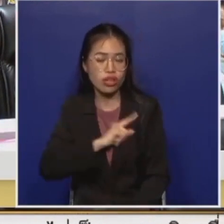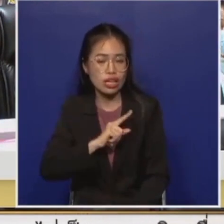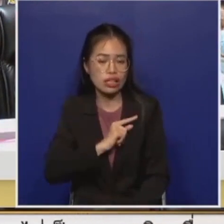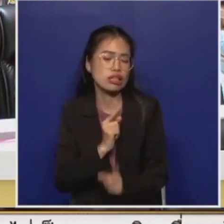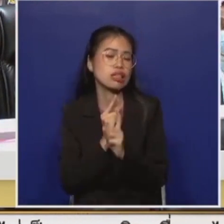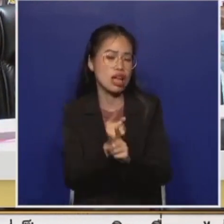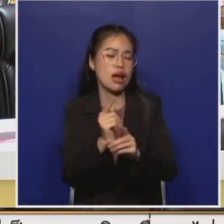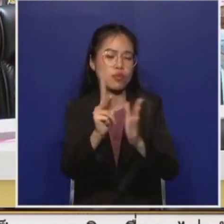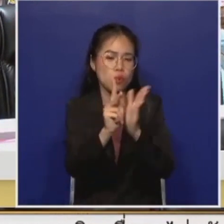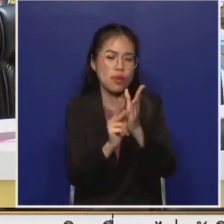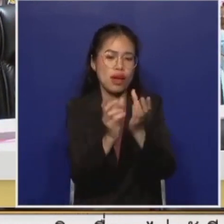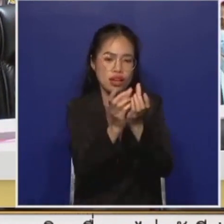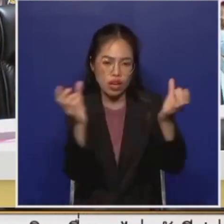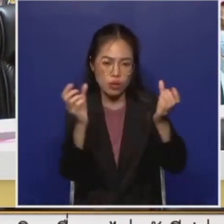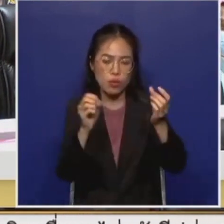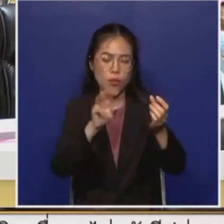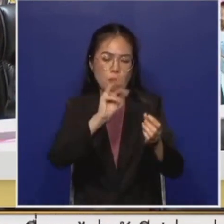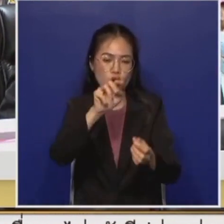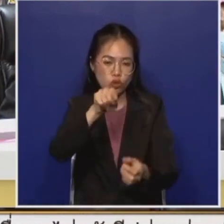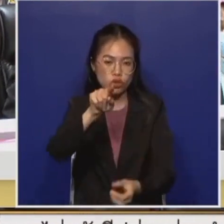มาตรา 150 ยั